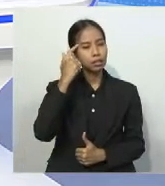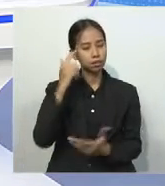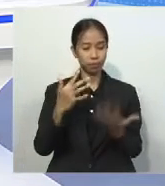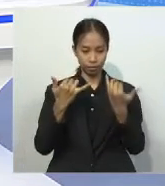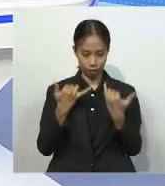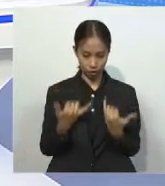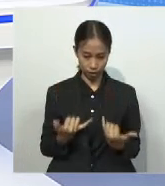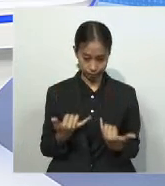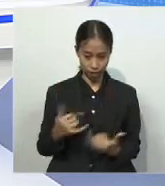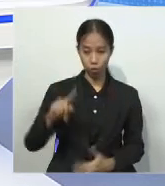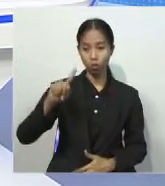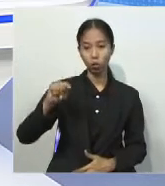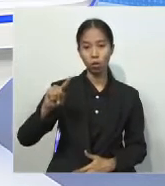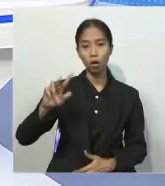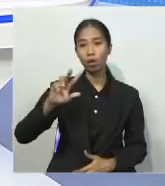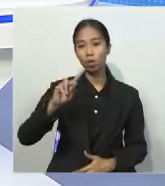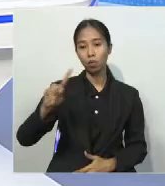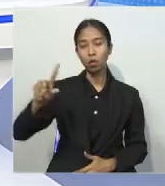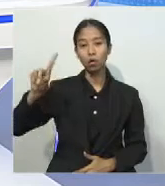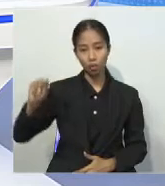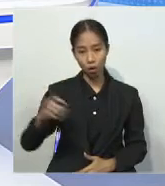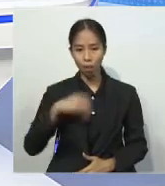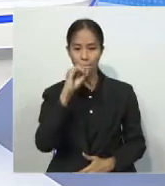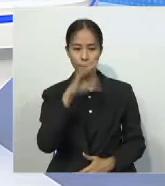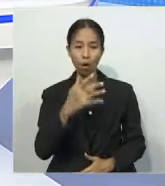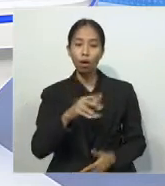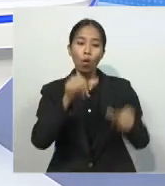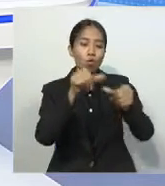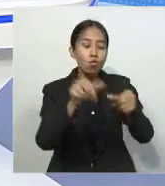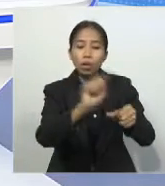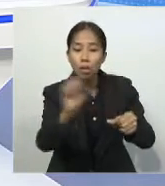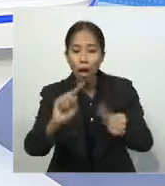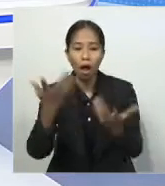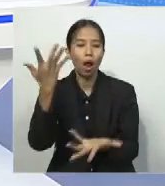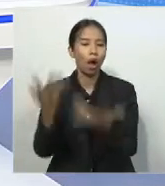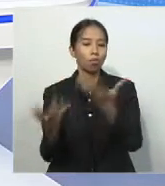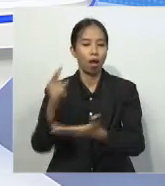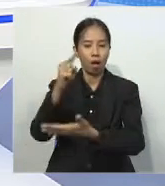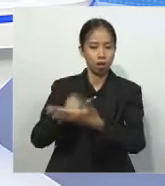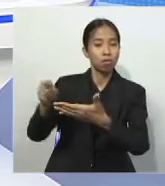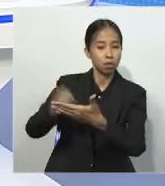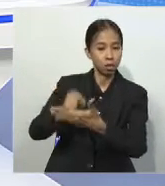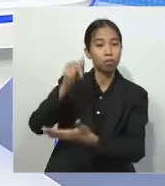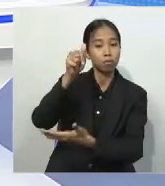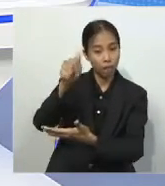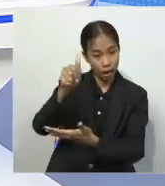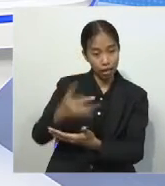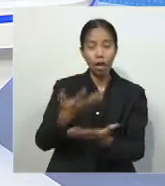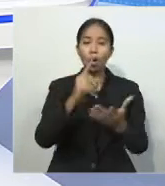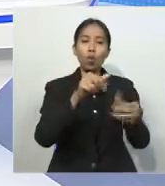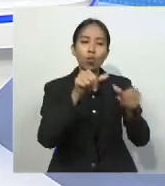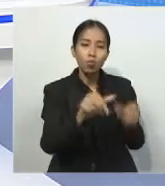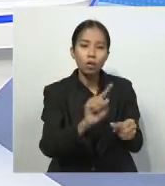ตอนนี้ต้องบอกว่ากกต.เขาจะมีแคมเปญที่บอกว่าอยู่ที่ไหนก็เลือกตั้งได้ ค ุณเดินทางไปที่ไหนจะหยุดหรือว่าจะทำงานคุณ